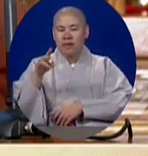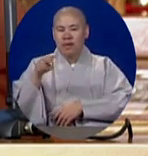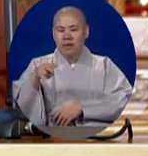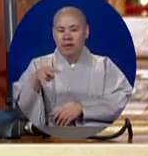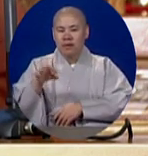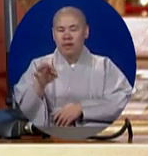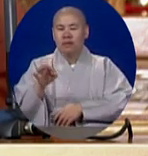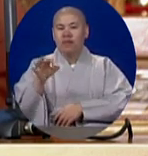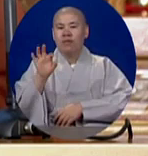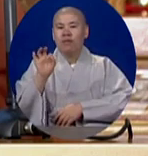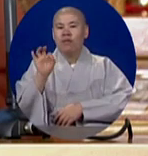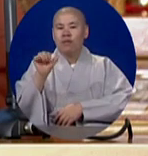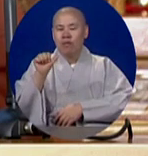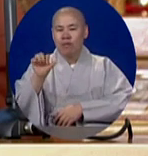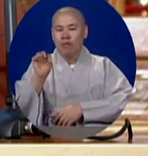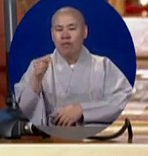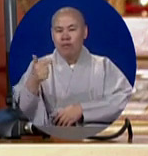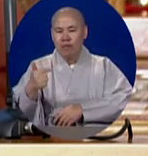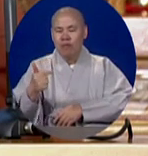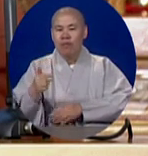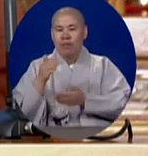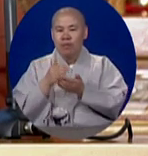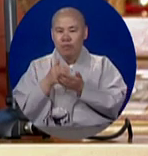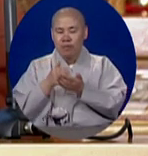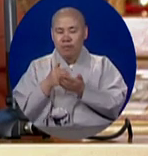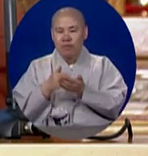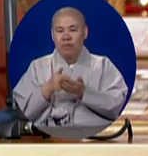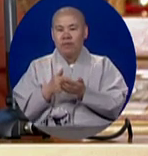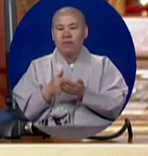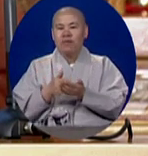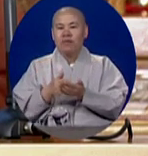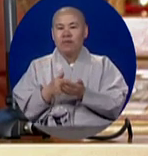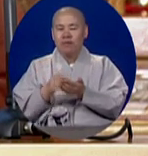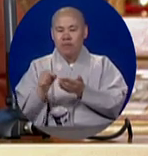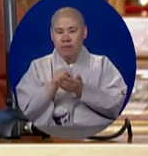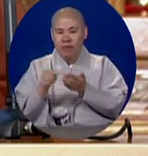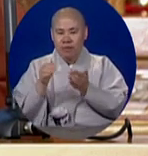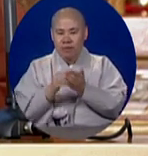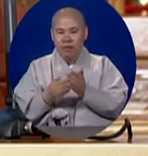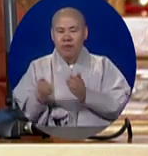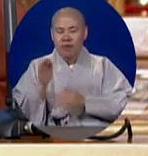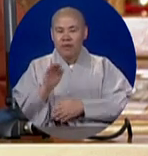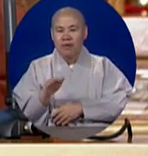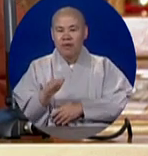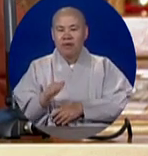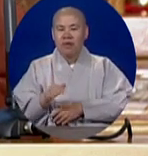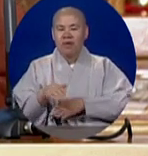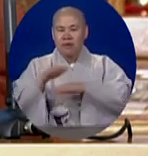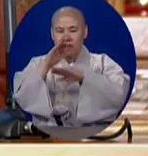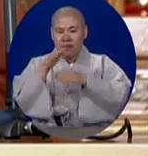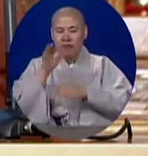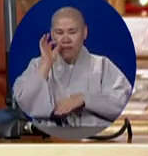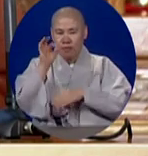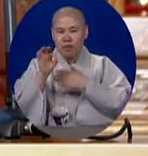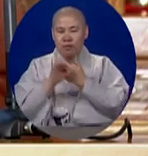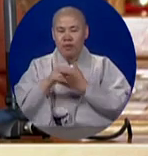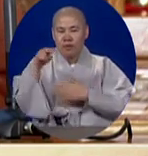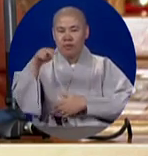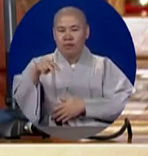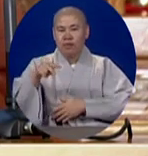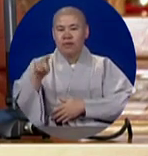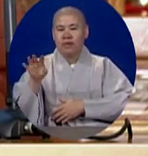대승오온론을 지셨는데요. 대승오온론. 거기에 보면 이